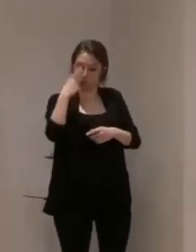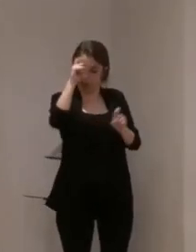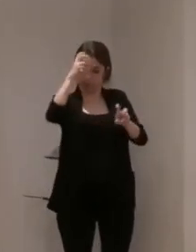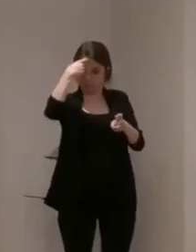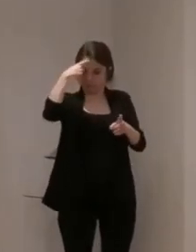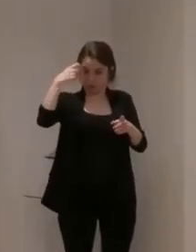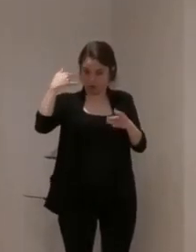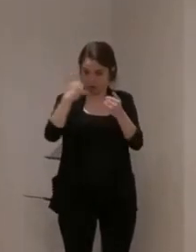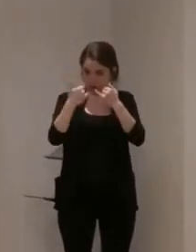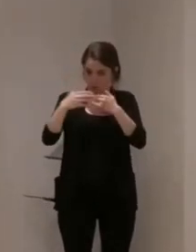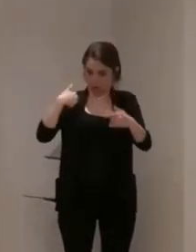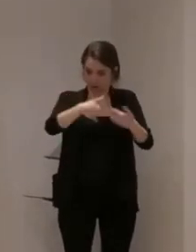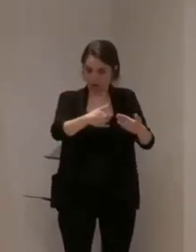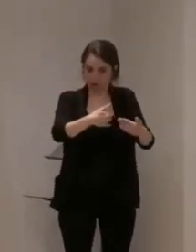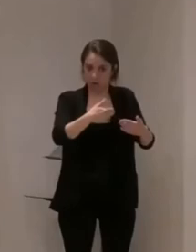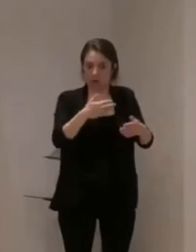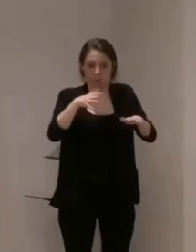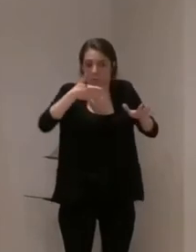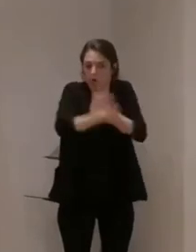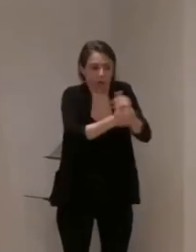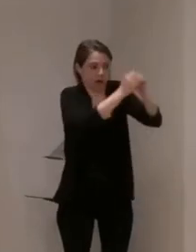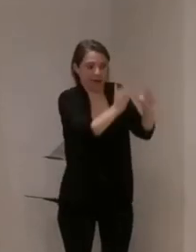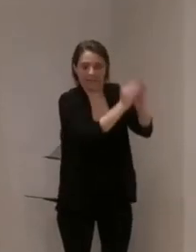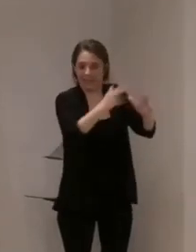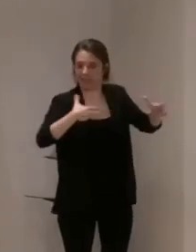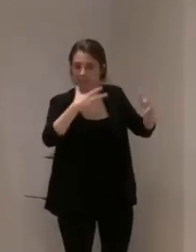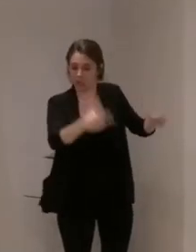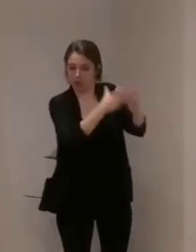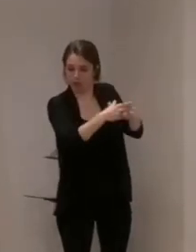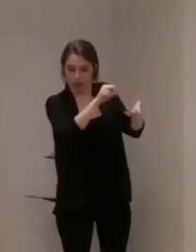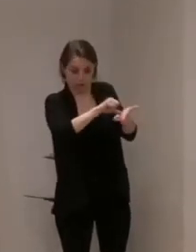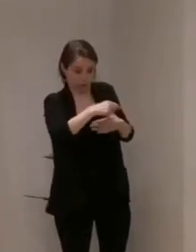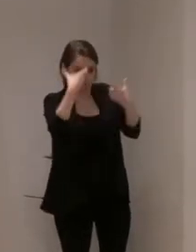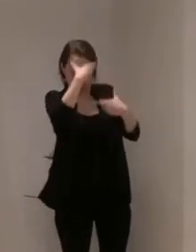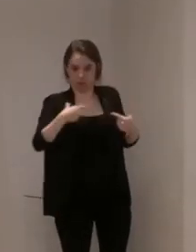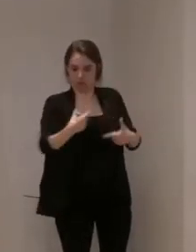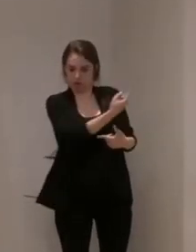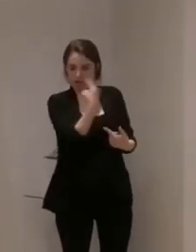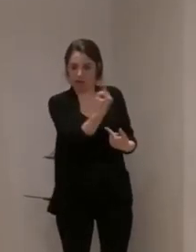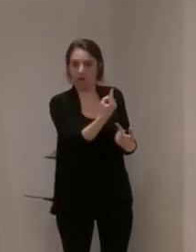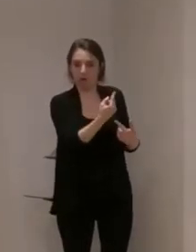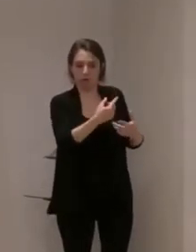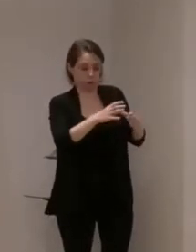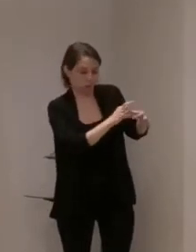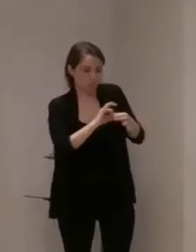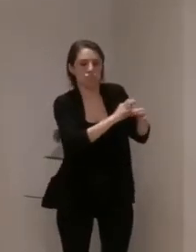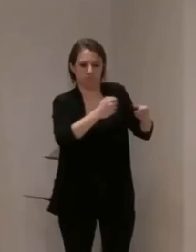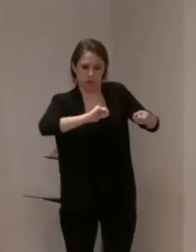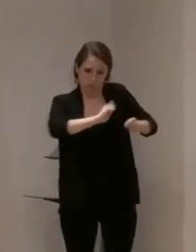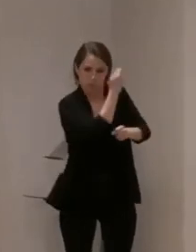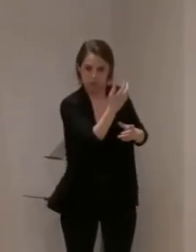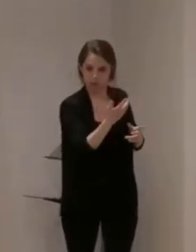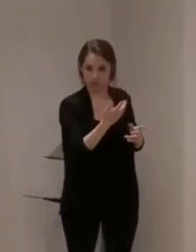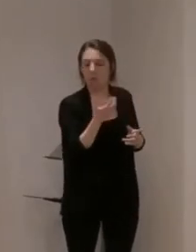carro. O sigui, ningú ens ha regalat res, ningú. Mireu,